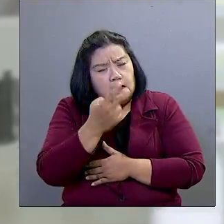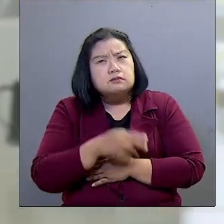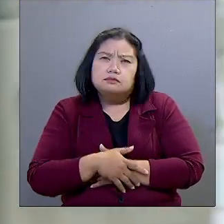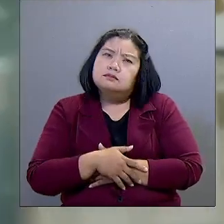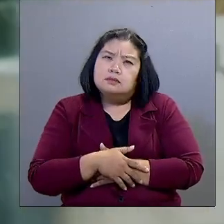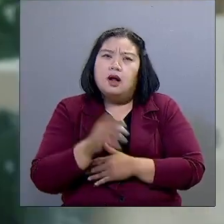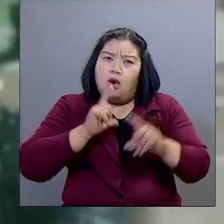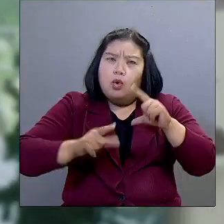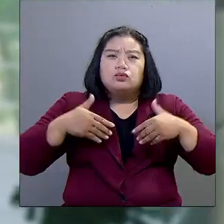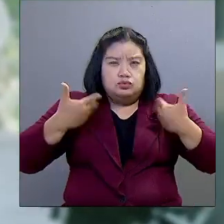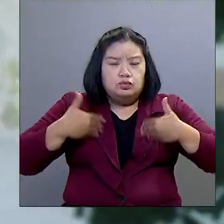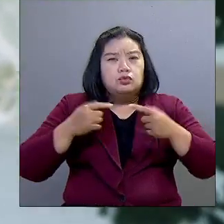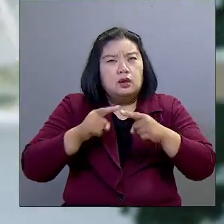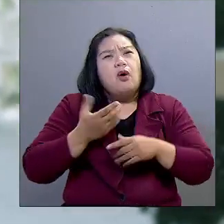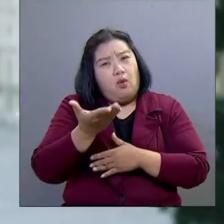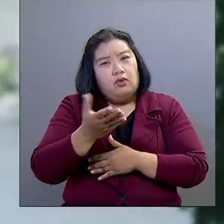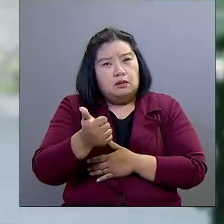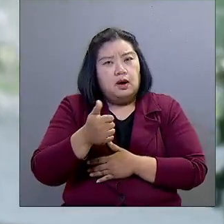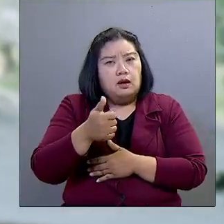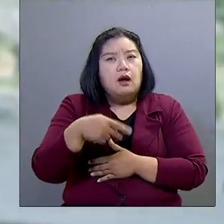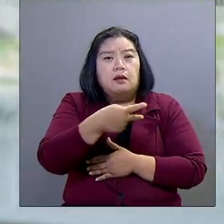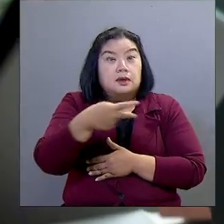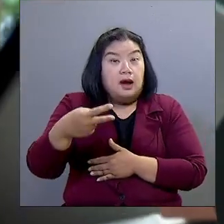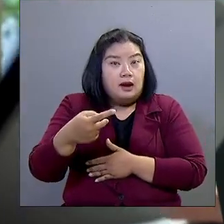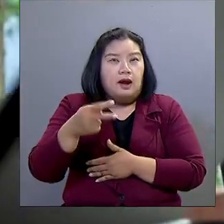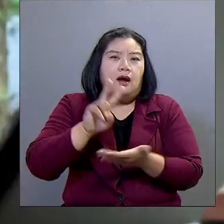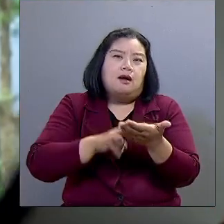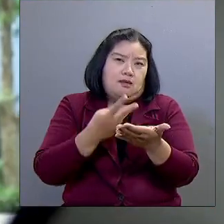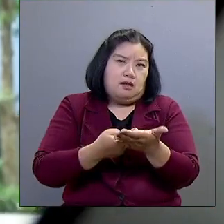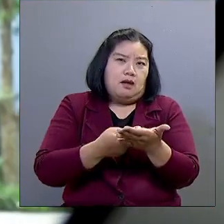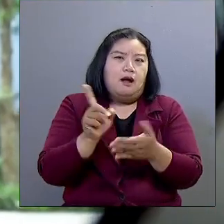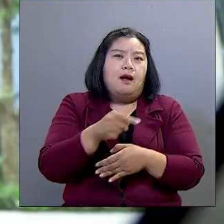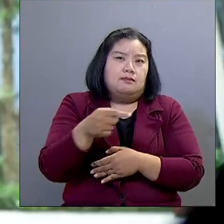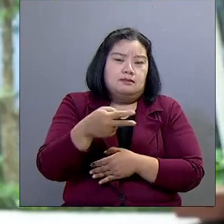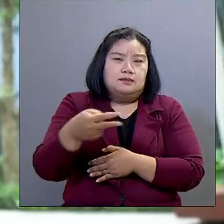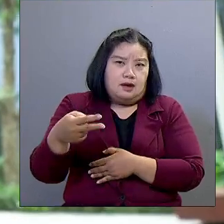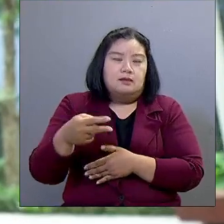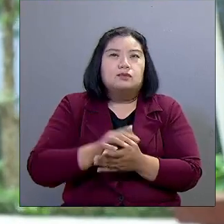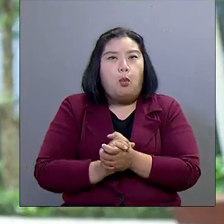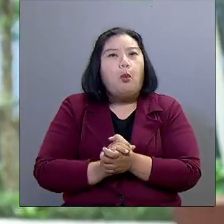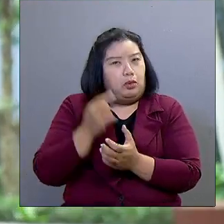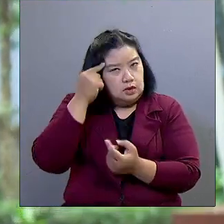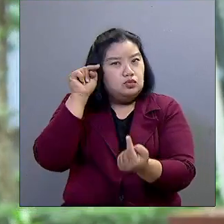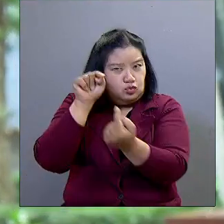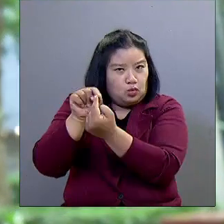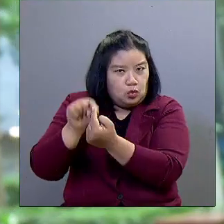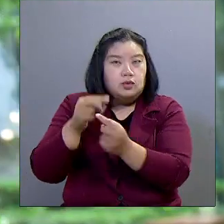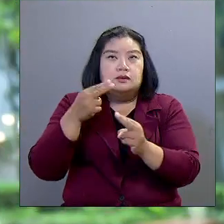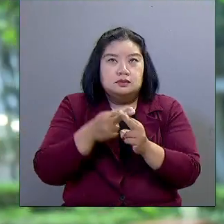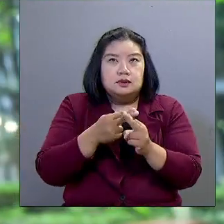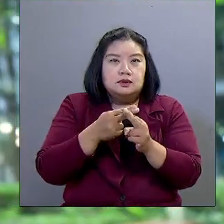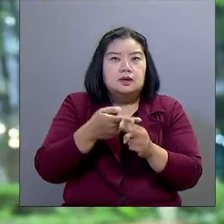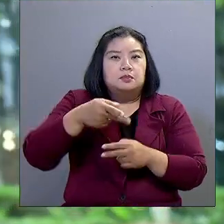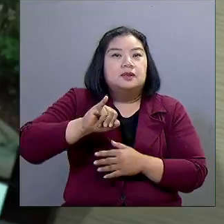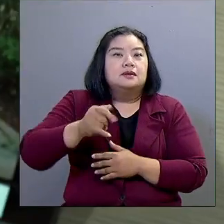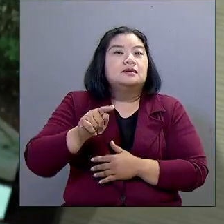ถ้าเป็นไปได้อยากให้แปลเป็นภาษาอังกฤษด้วยซึ่งข้อเสนอเหล่านี้ตรงกับความคิดเห็นของคุณพิสิทธิ์จิรัติการกุลเ